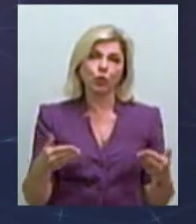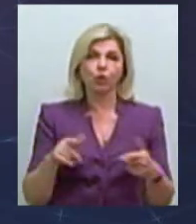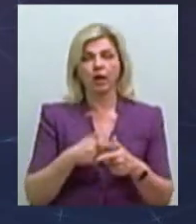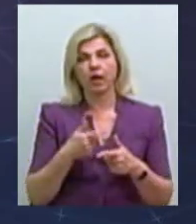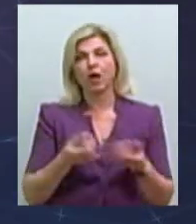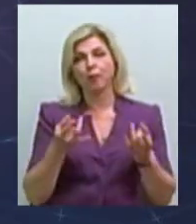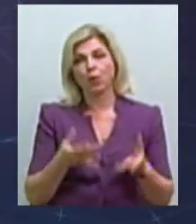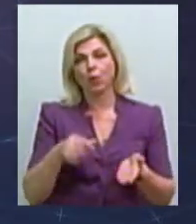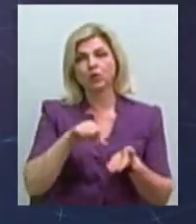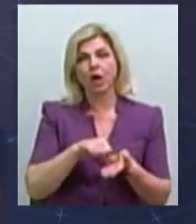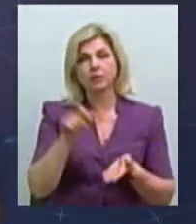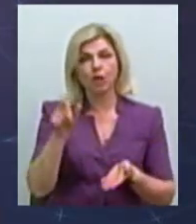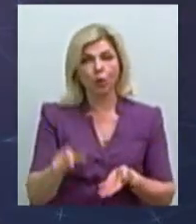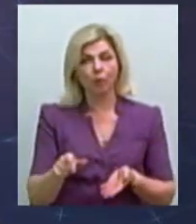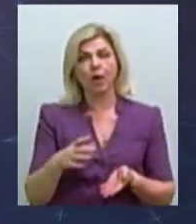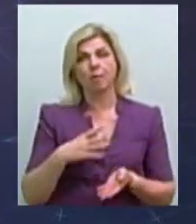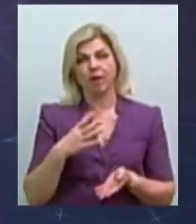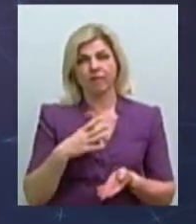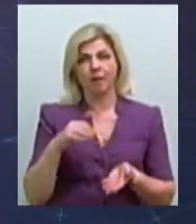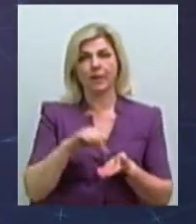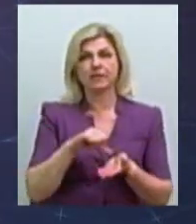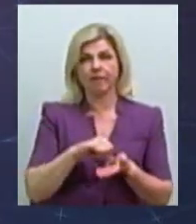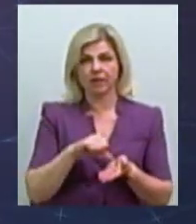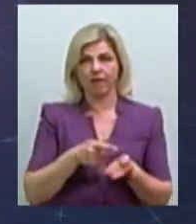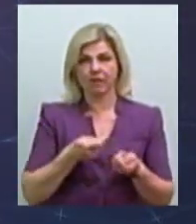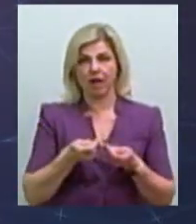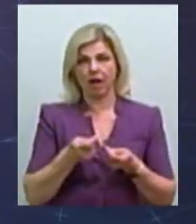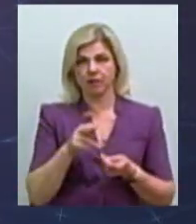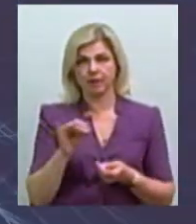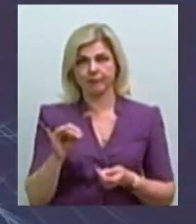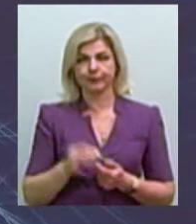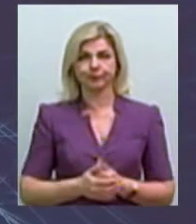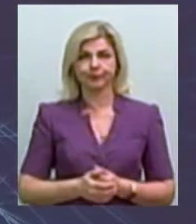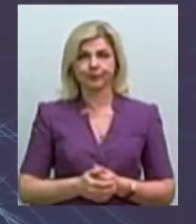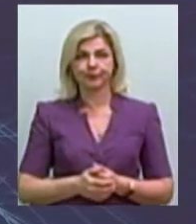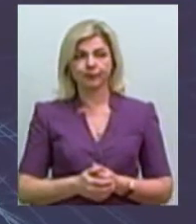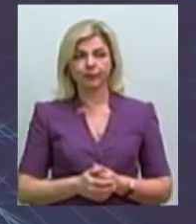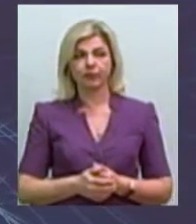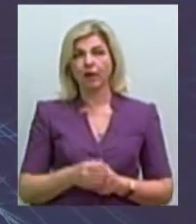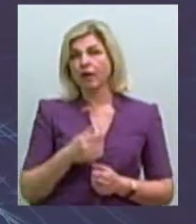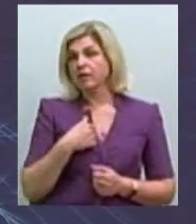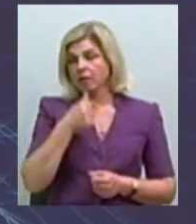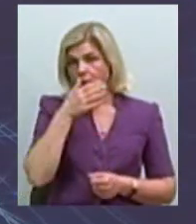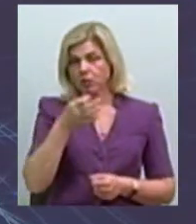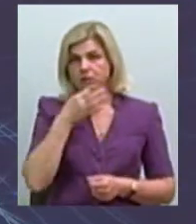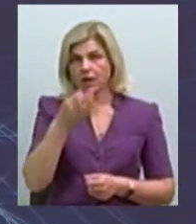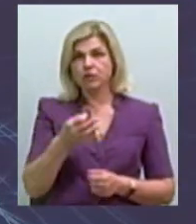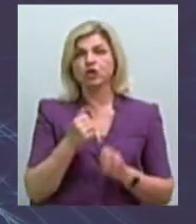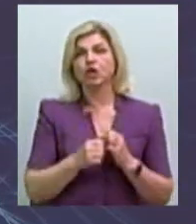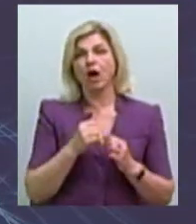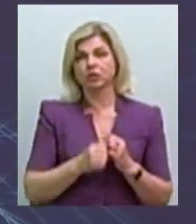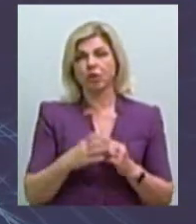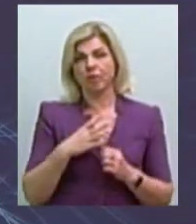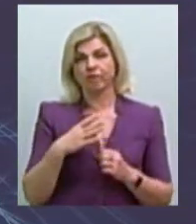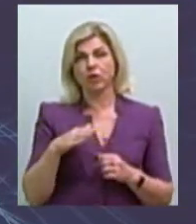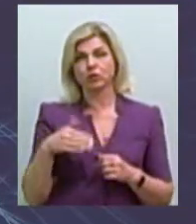стороною, чи просто учасником бувають представники влади? Ну, я не можу сказати, що дуже часто є стороною. Це